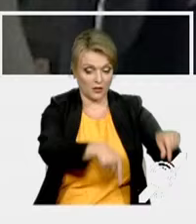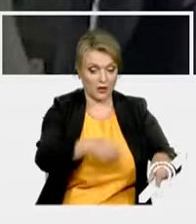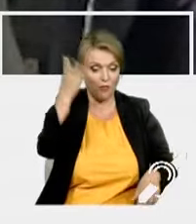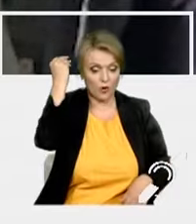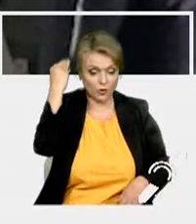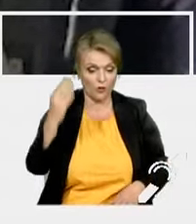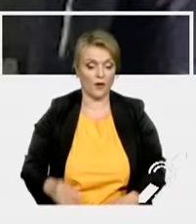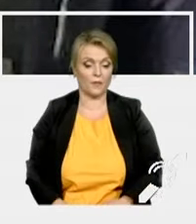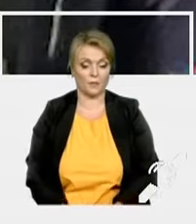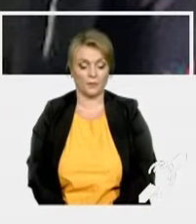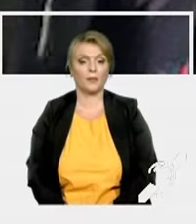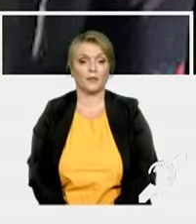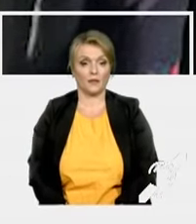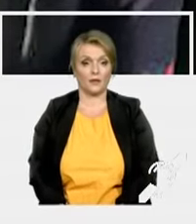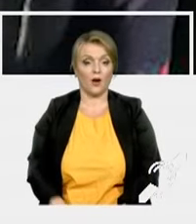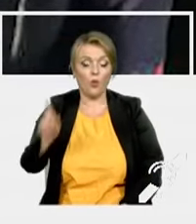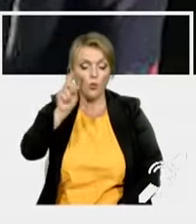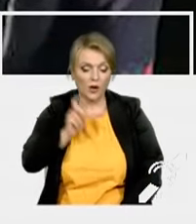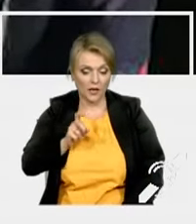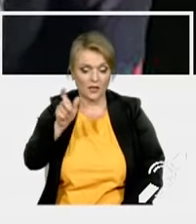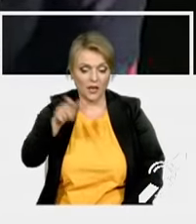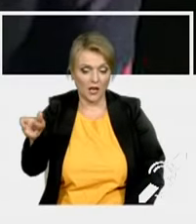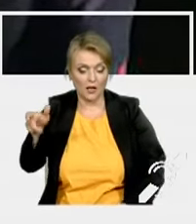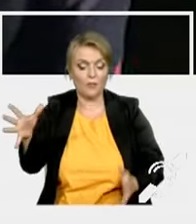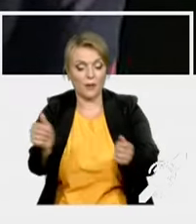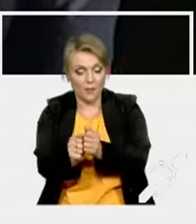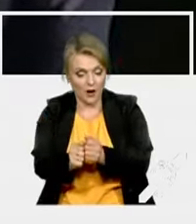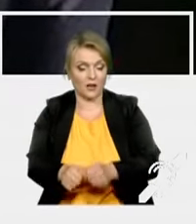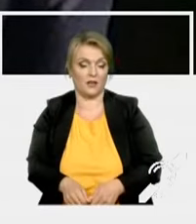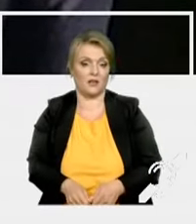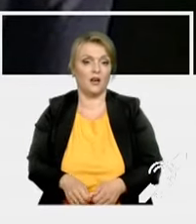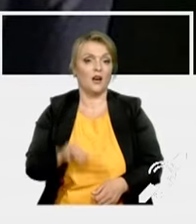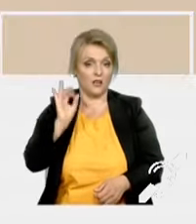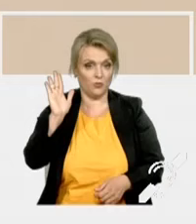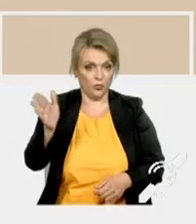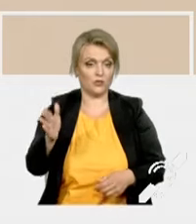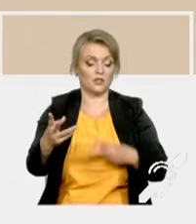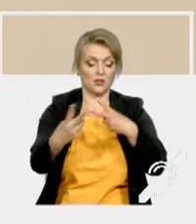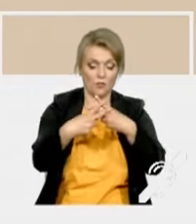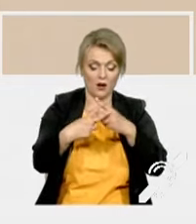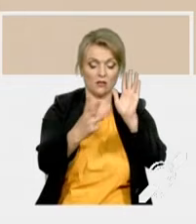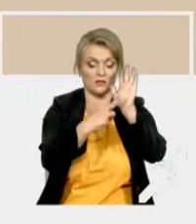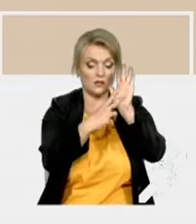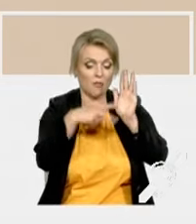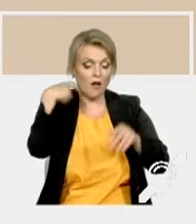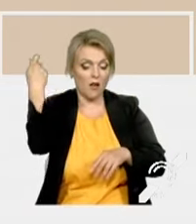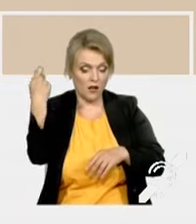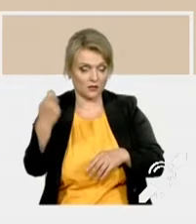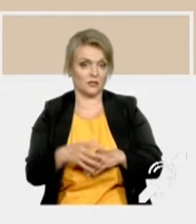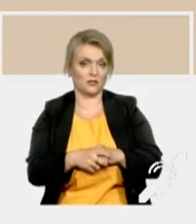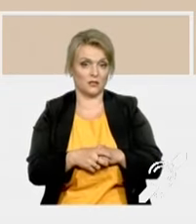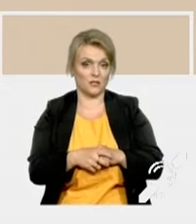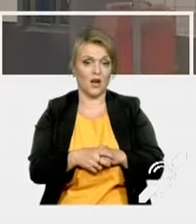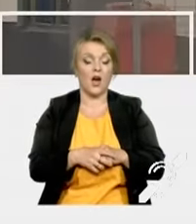teritoriul Republicii Moldova ucrainenii au fost reținuți și riscă închisoarea de la 7 la 9 ani la sfârșitul lunii iulie